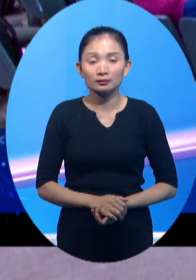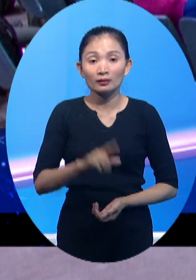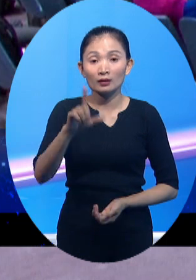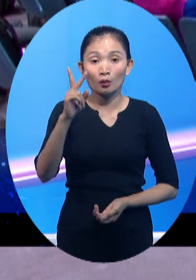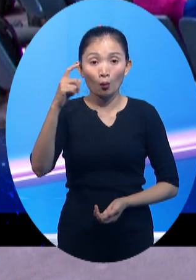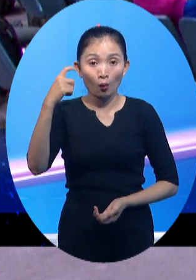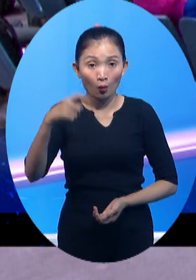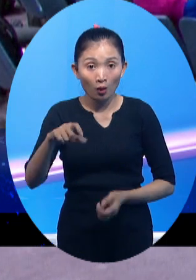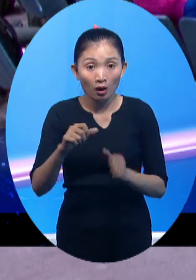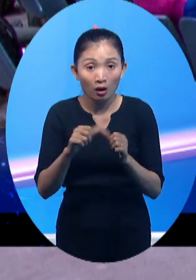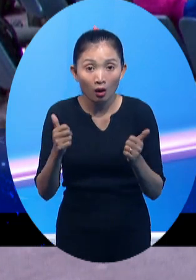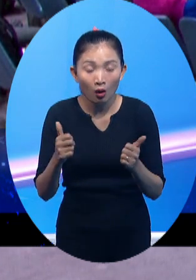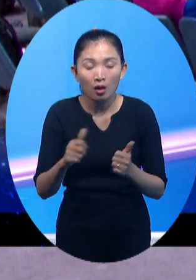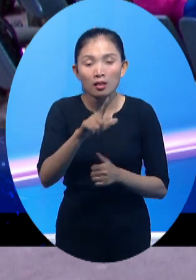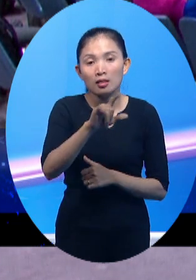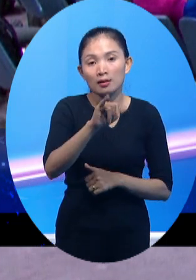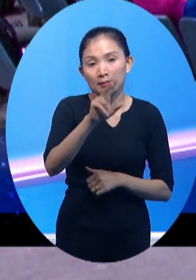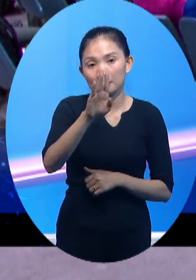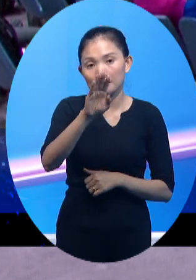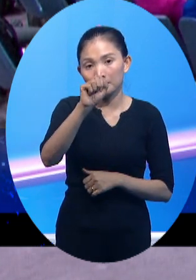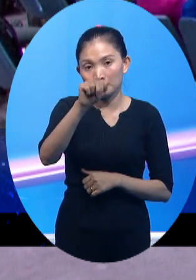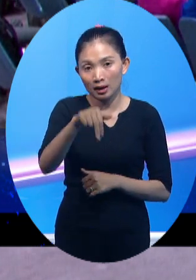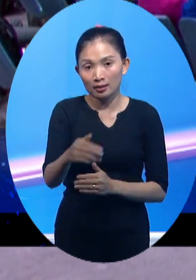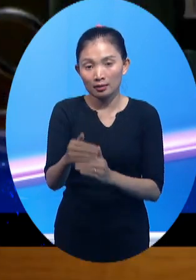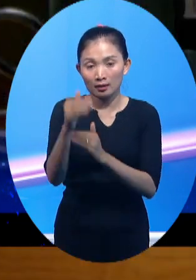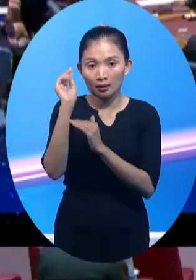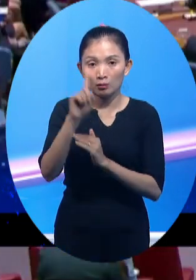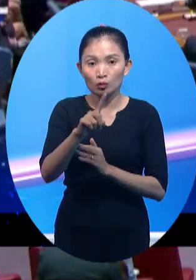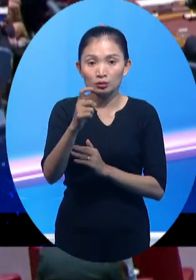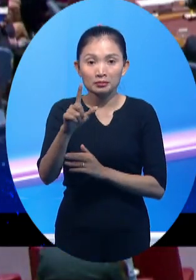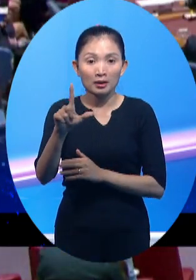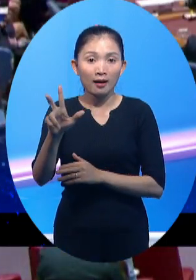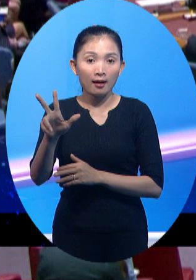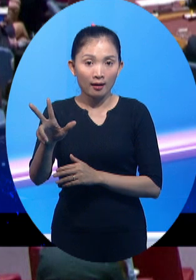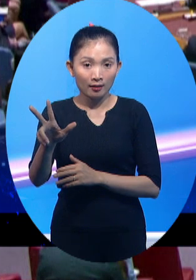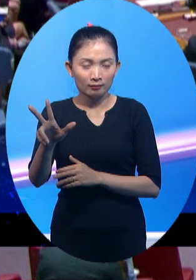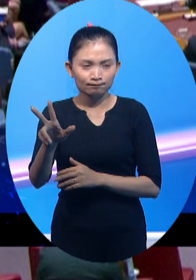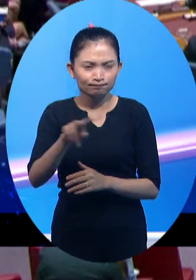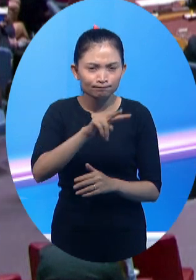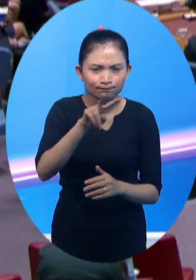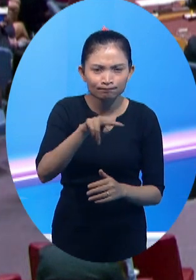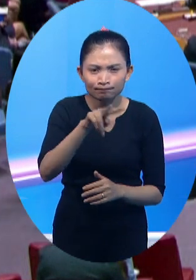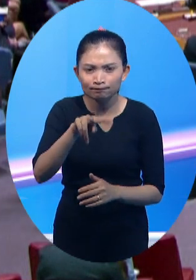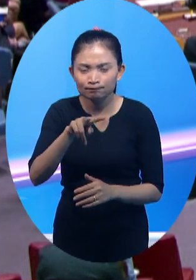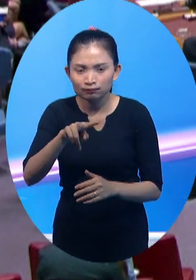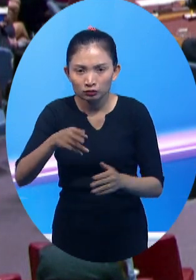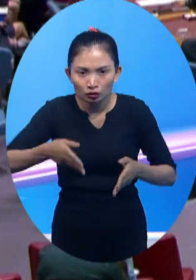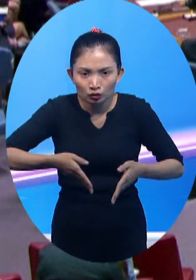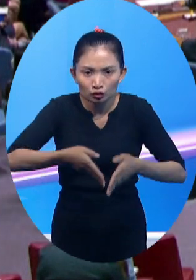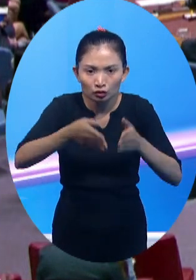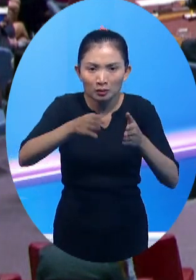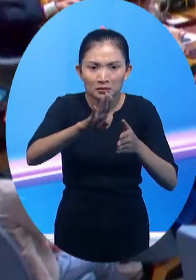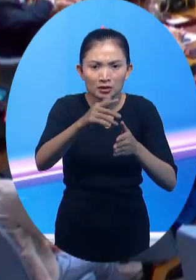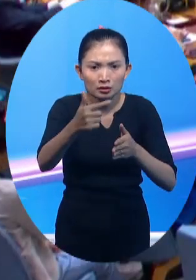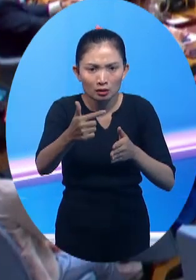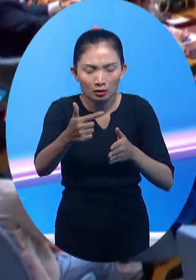Unif được thành lập năm 1978 chuyên tuần tra biên giới phía Nam của Liban với Israel nhiệm vụ của hoạt động này được gia hạng